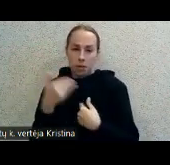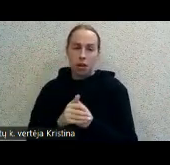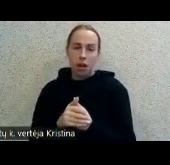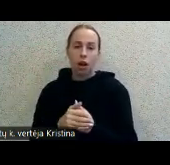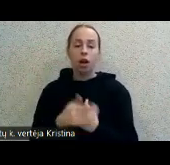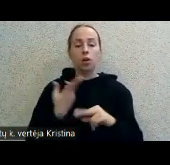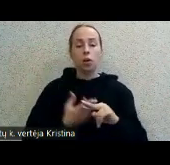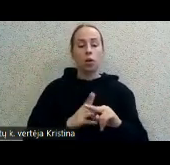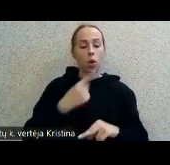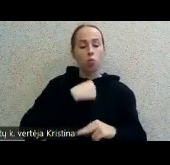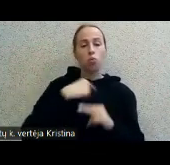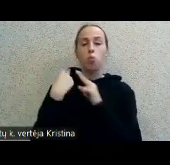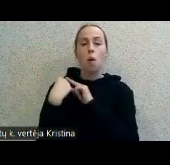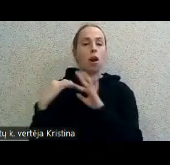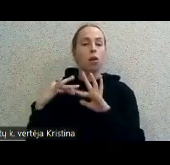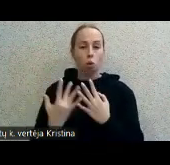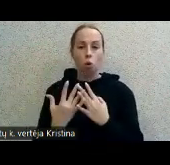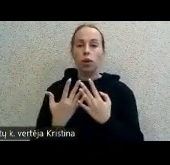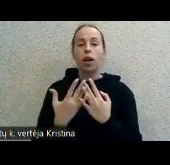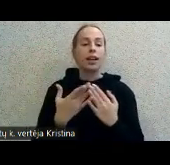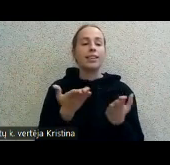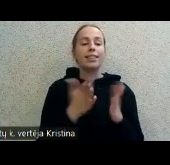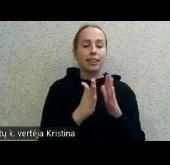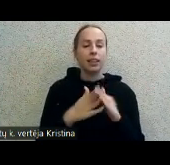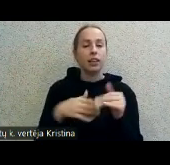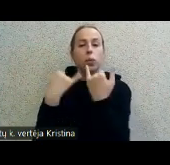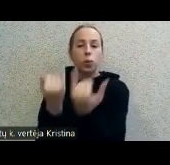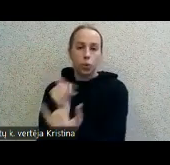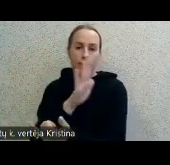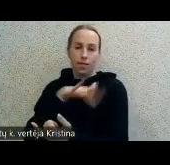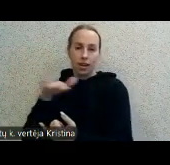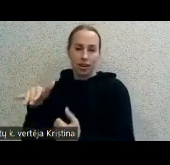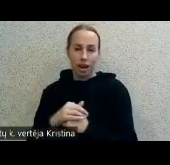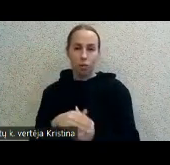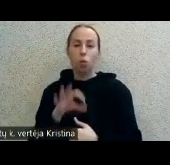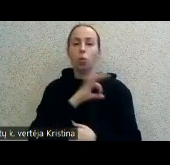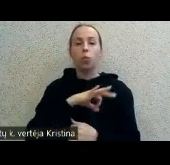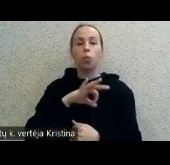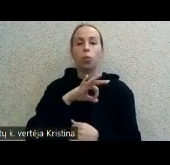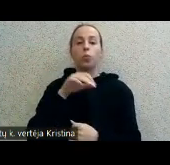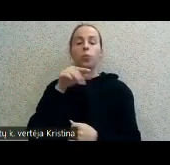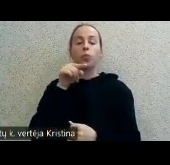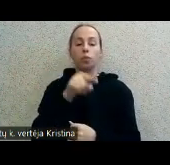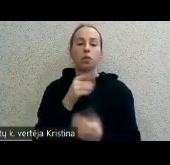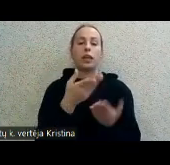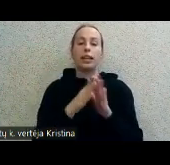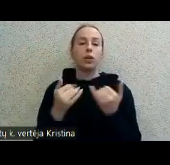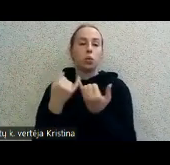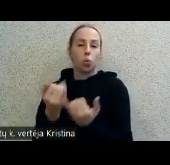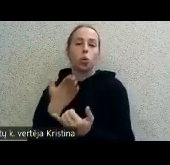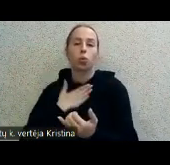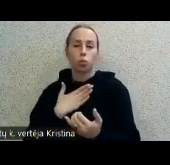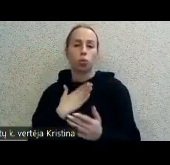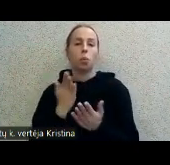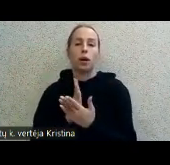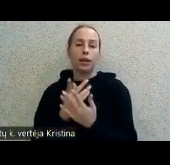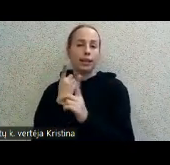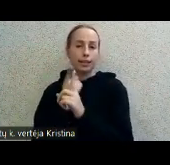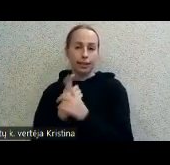tas knygas pristatyti vaikams ir tai yra esminis mūsų uždavinys. Ir vėlgi buvo atliktas Google tyrimas, aš norėčiau